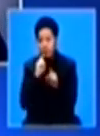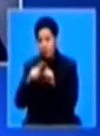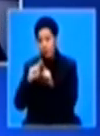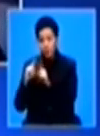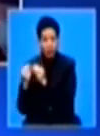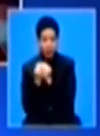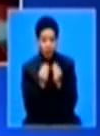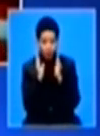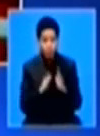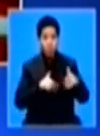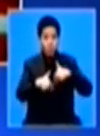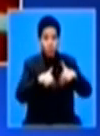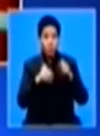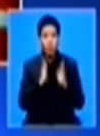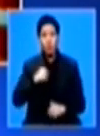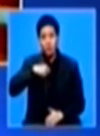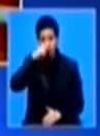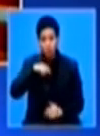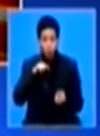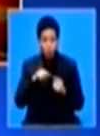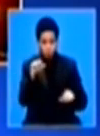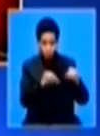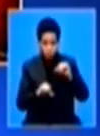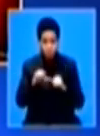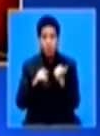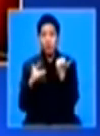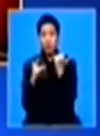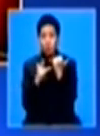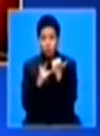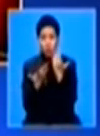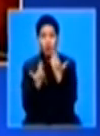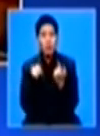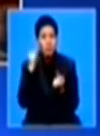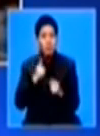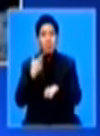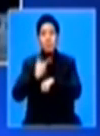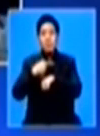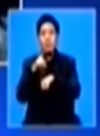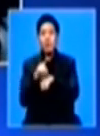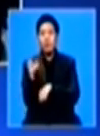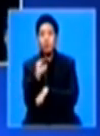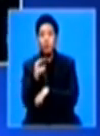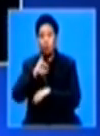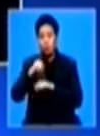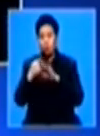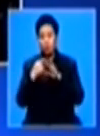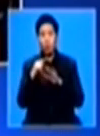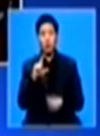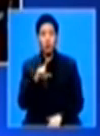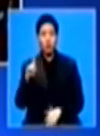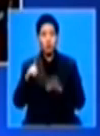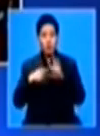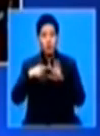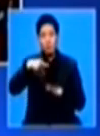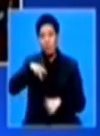กสมเด็จพระศรีนครินทราบรมราชชนนีและสมเด็จพระเจ้าพี่นางเธอเจ้าฟ้ากัลยาณิวัฒนากรมหลวงนรา